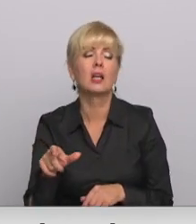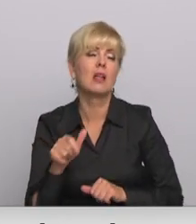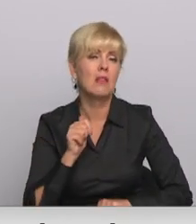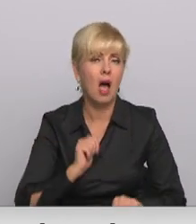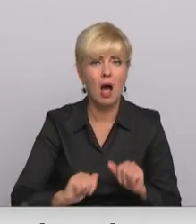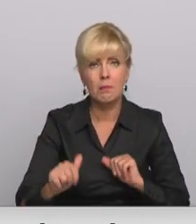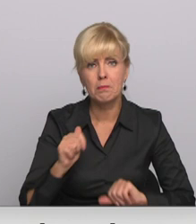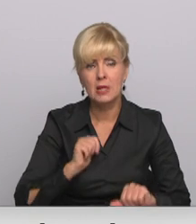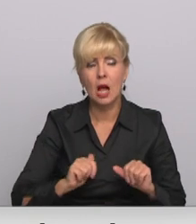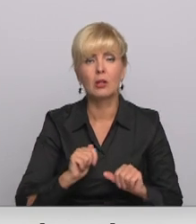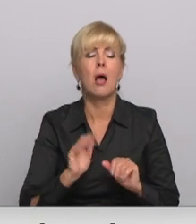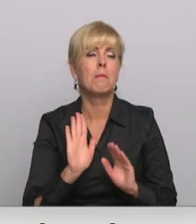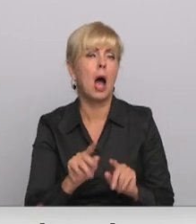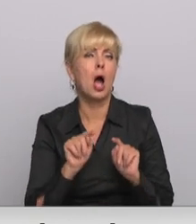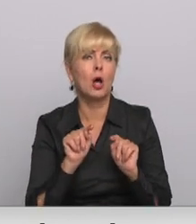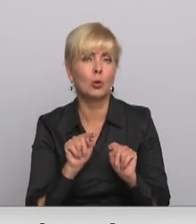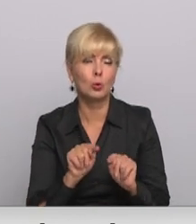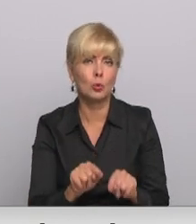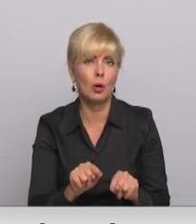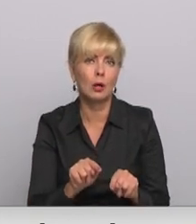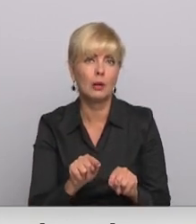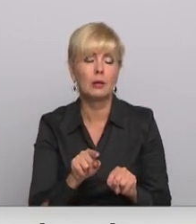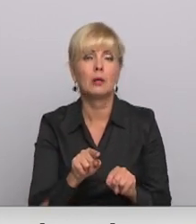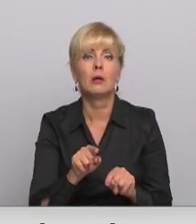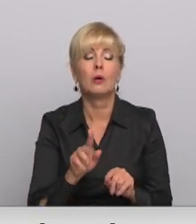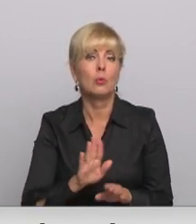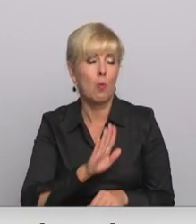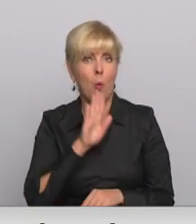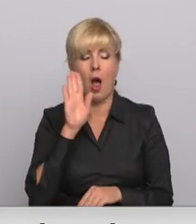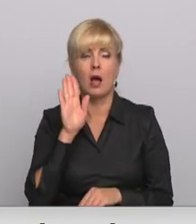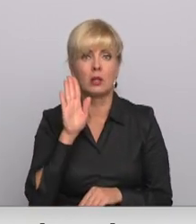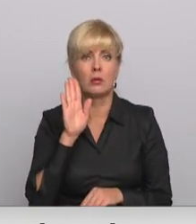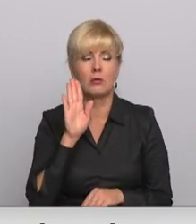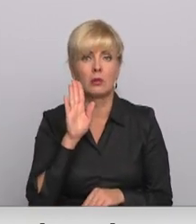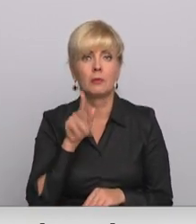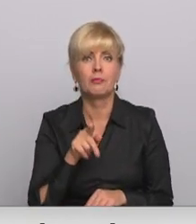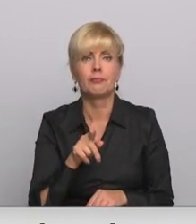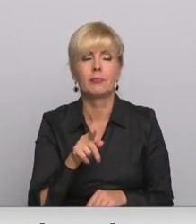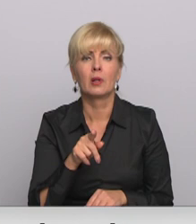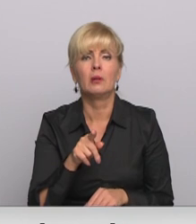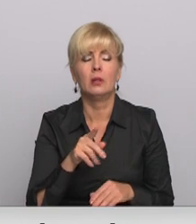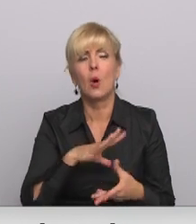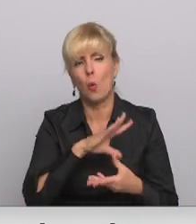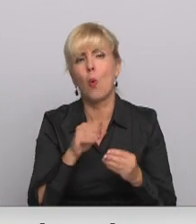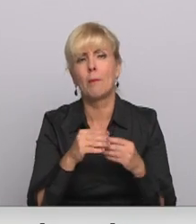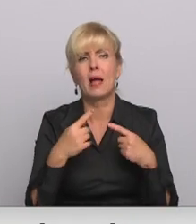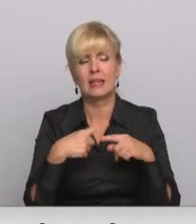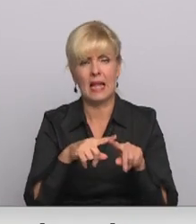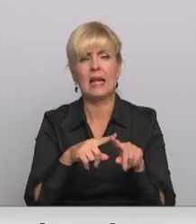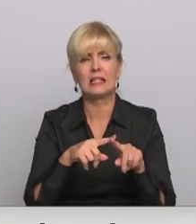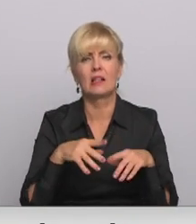neapmierināti par to, kad viņi uzziņa no rīta, bet kopumā tie tehniski tika